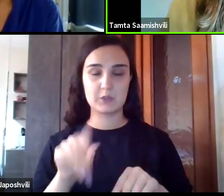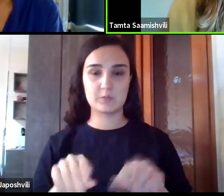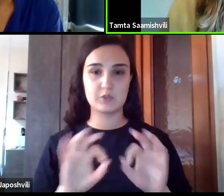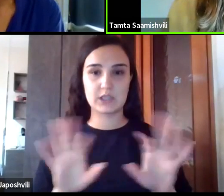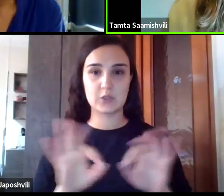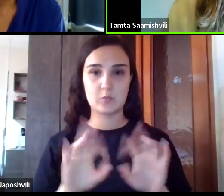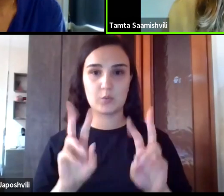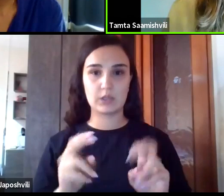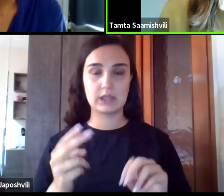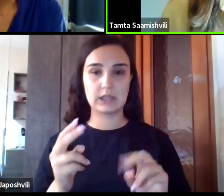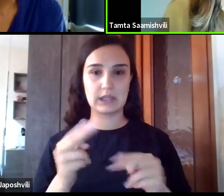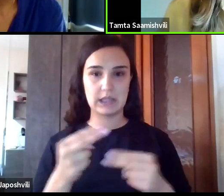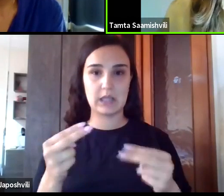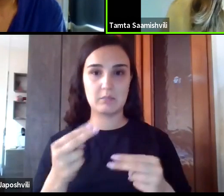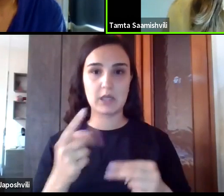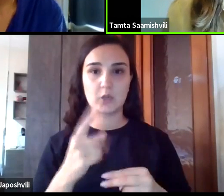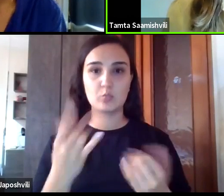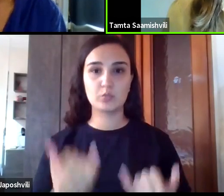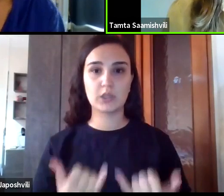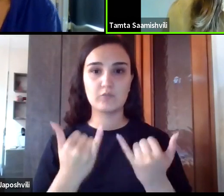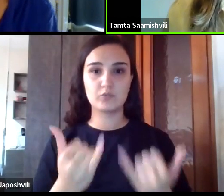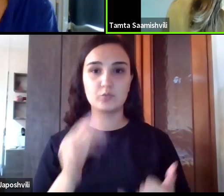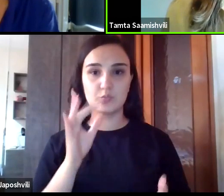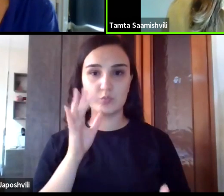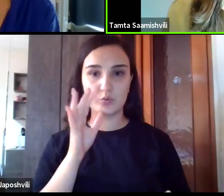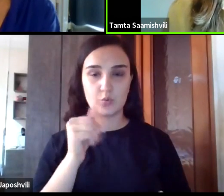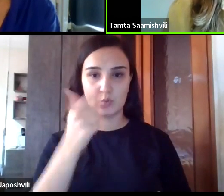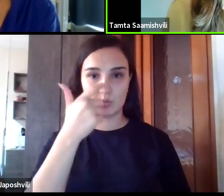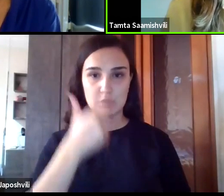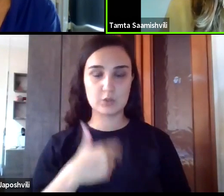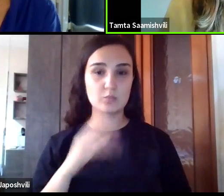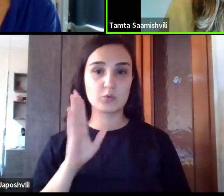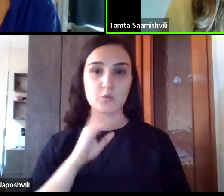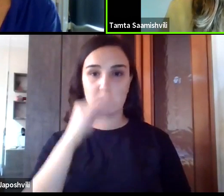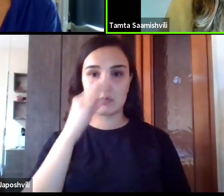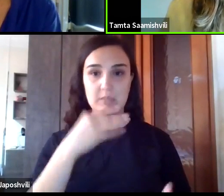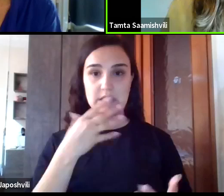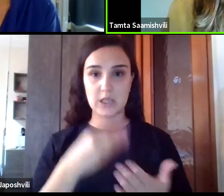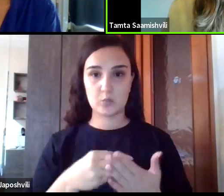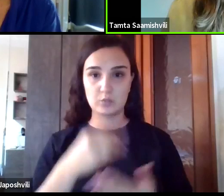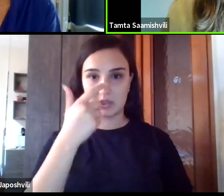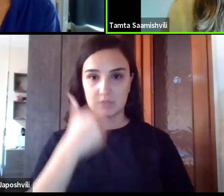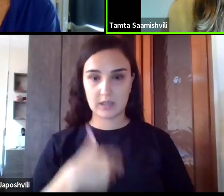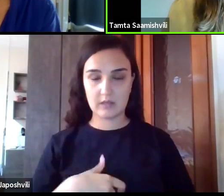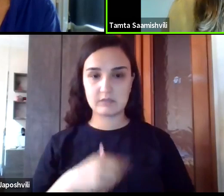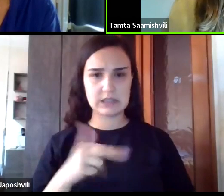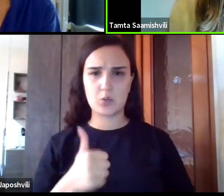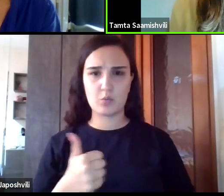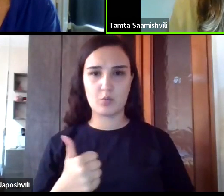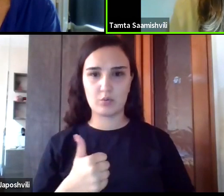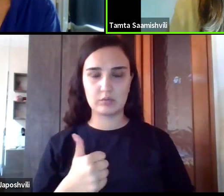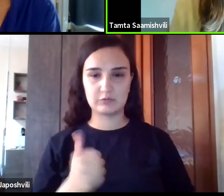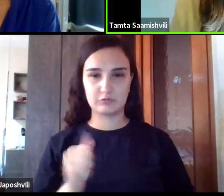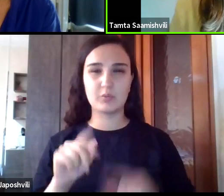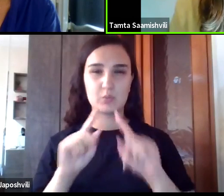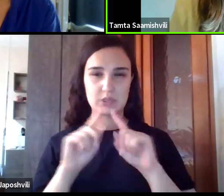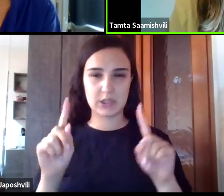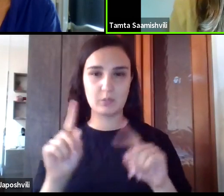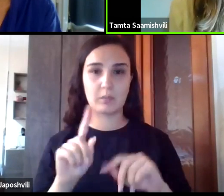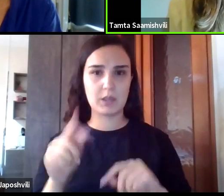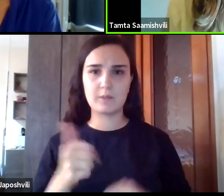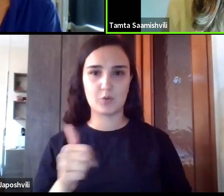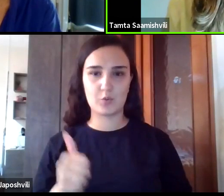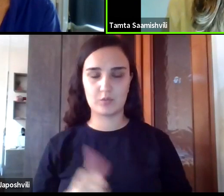თემა. რატომ უნდა დავუთმოთ, რომ ჩვენ როგორც მშობლებმა საკუთარ თავს და როგორ, შეიძლება უცნაურად წერდეს, მაგრამ როგორ,